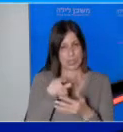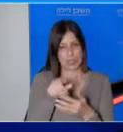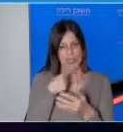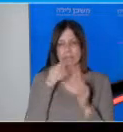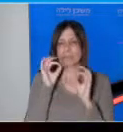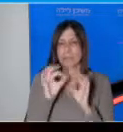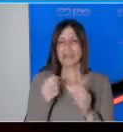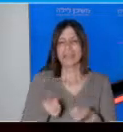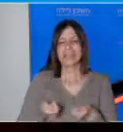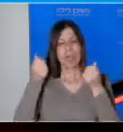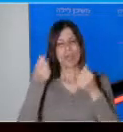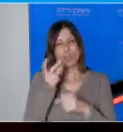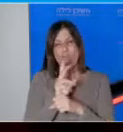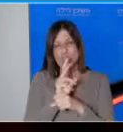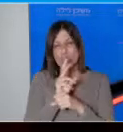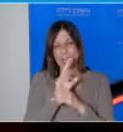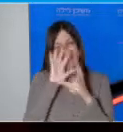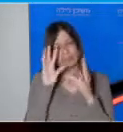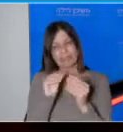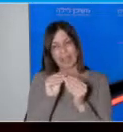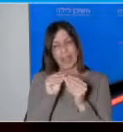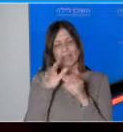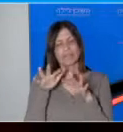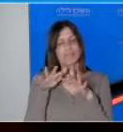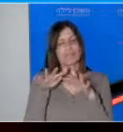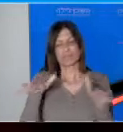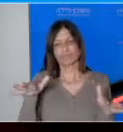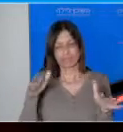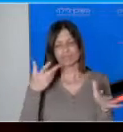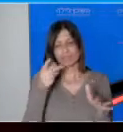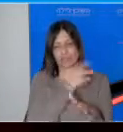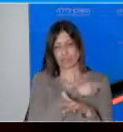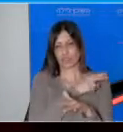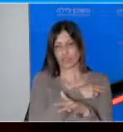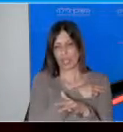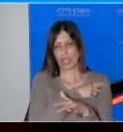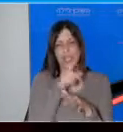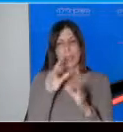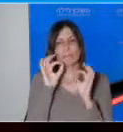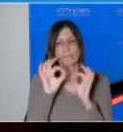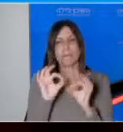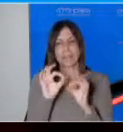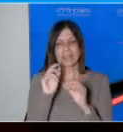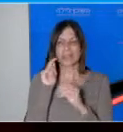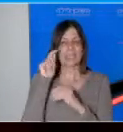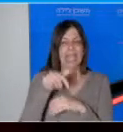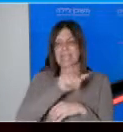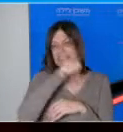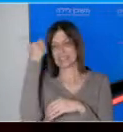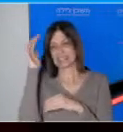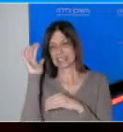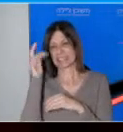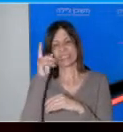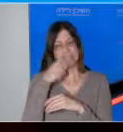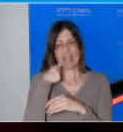ובאמת תרבות השקר שבכלל שפשטה לצערנו במשטרה, היא באמת הגיעה במקרה הזה לשיא. גם